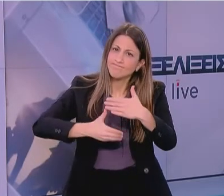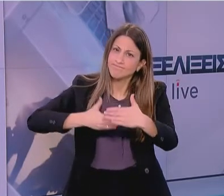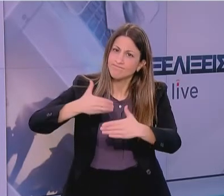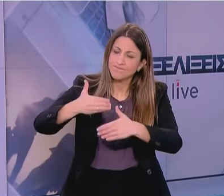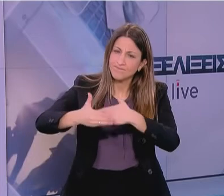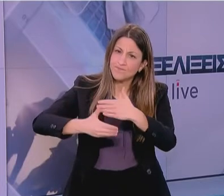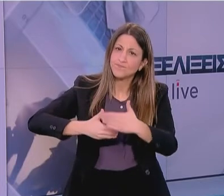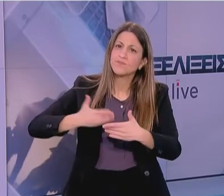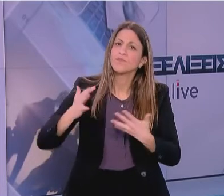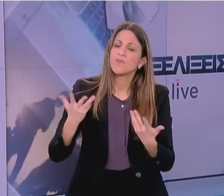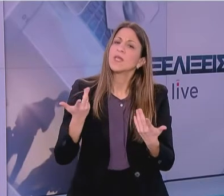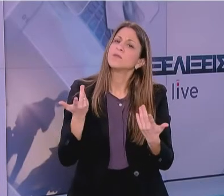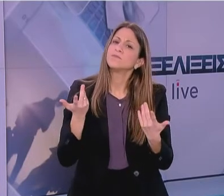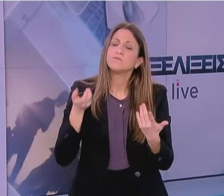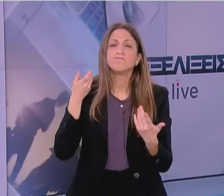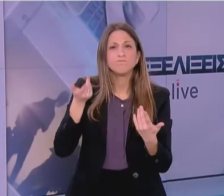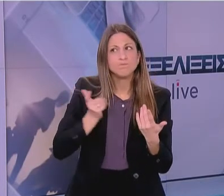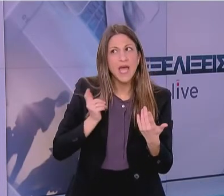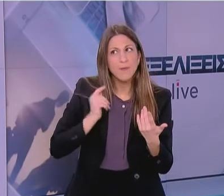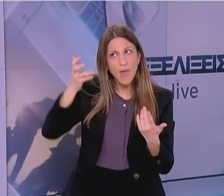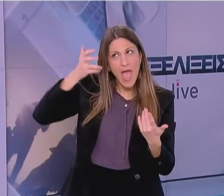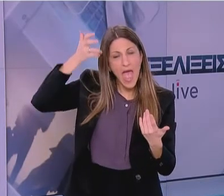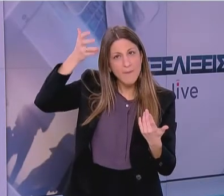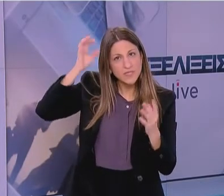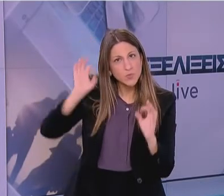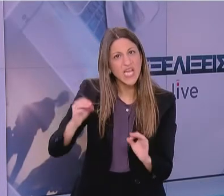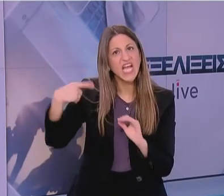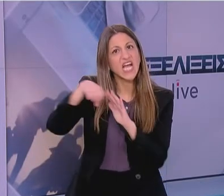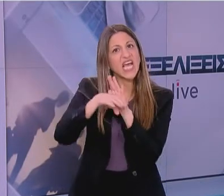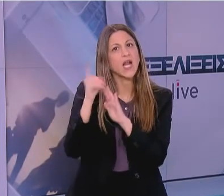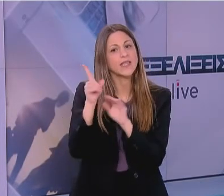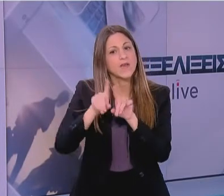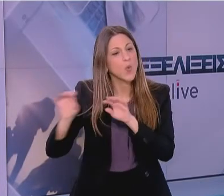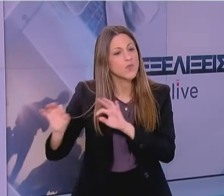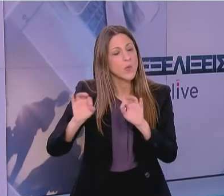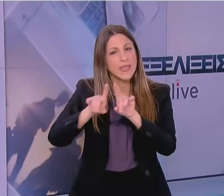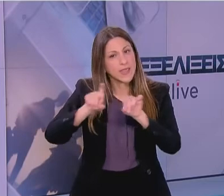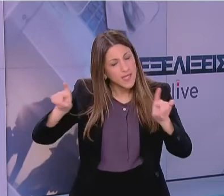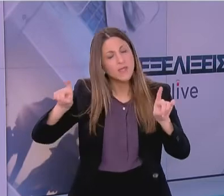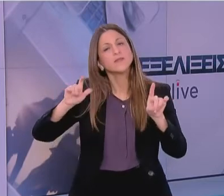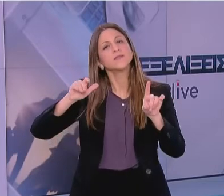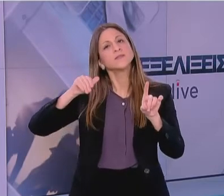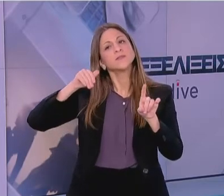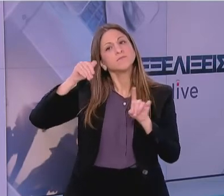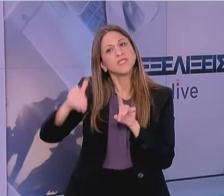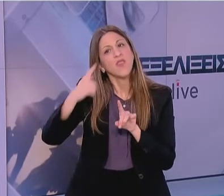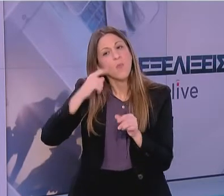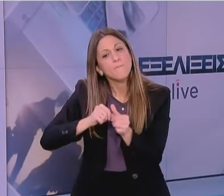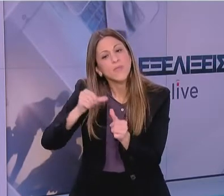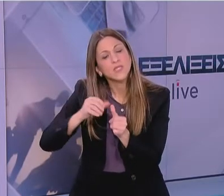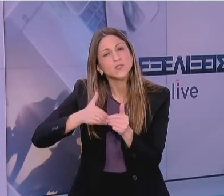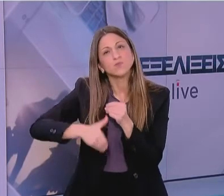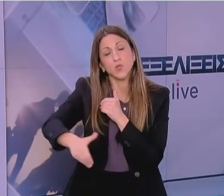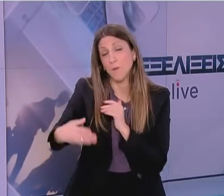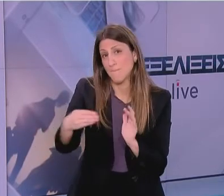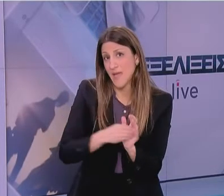πολύ λογικές και βασισμένες επιστημονικά κριτήρια οι κινήσεις που θα κάνουμε τους επόμενους μήνες. Αλλά και πάλι